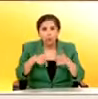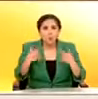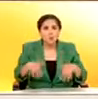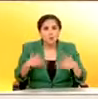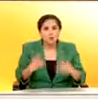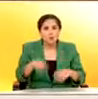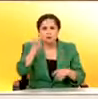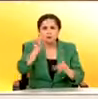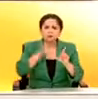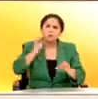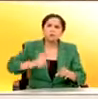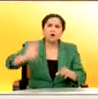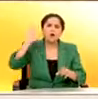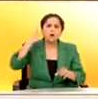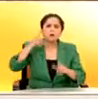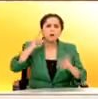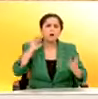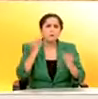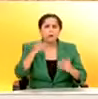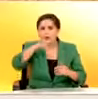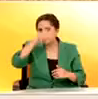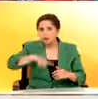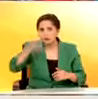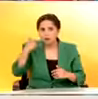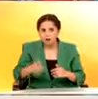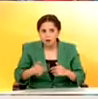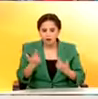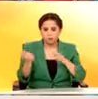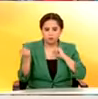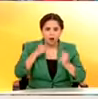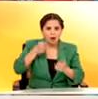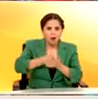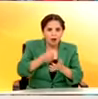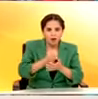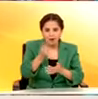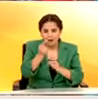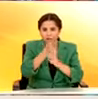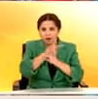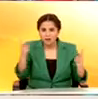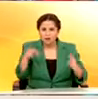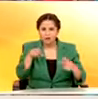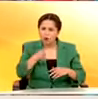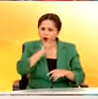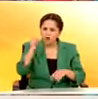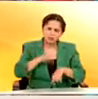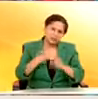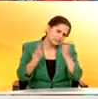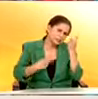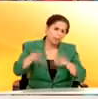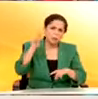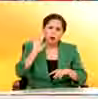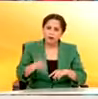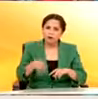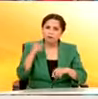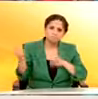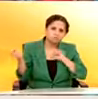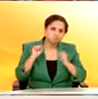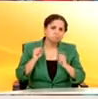10 साल पहले की तुलना में भारत का खाद्यान्न उत्पादन 100 मिलियन टन और बढ़ गया